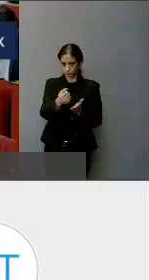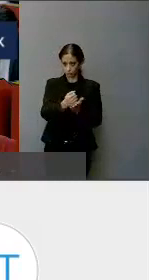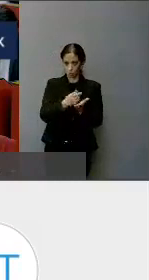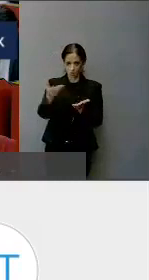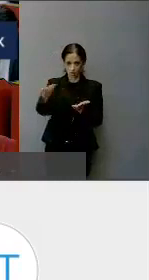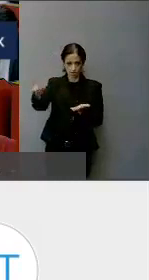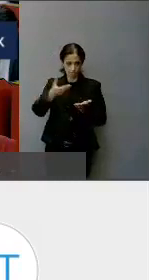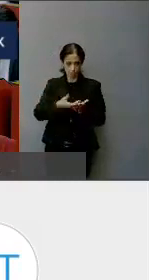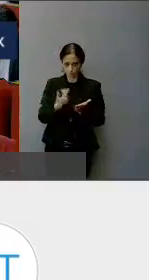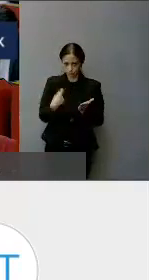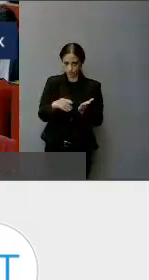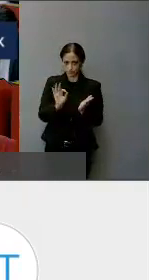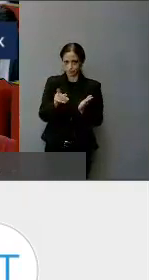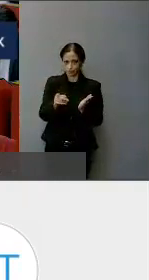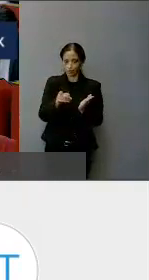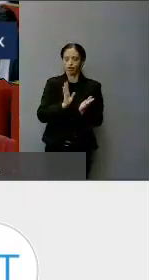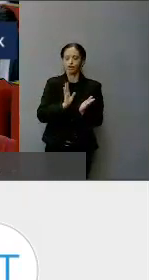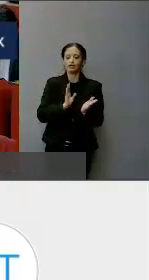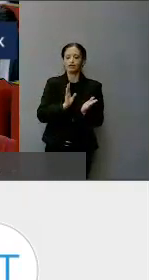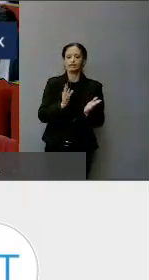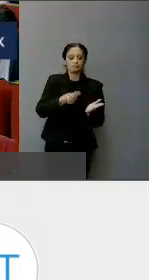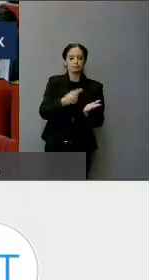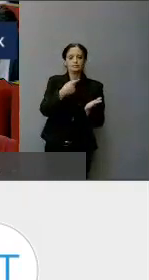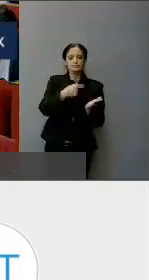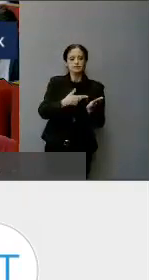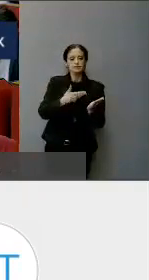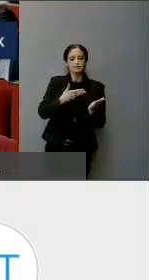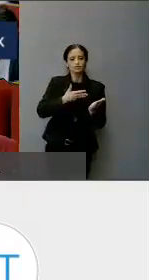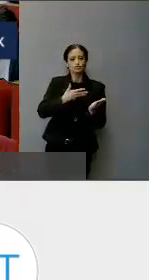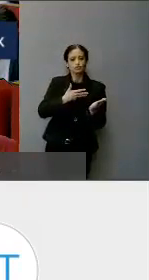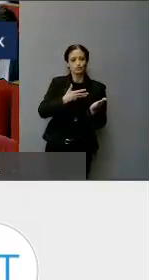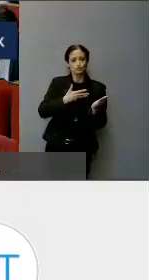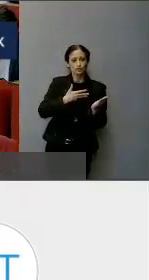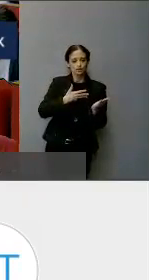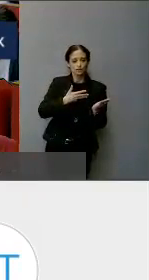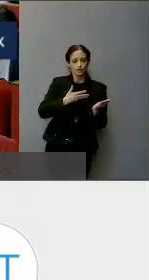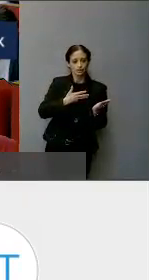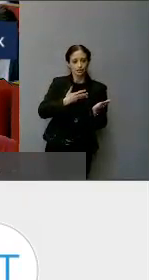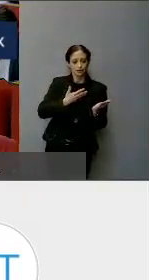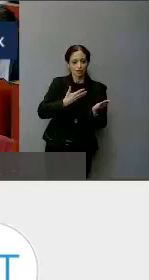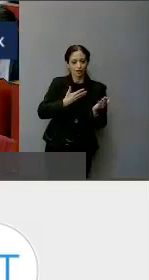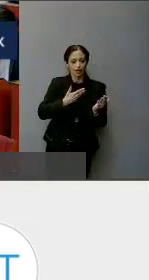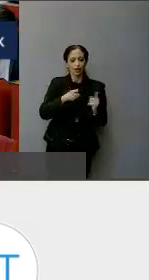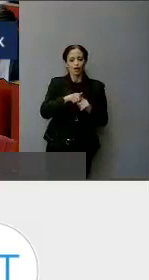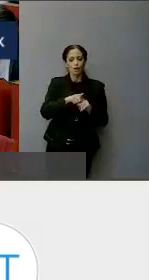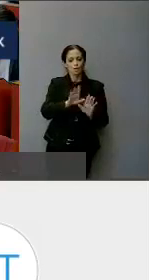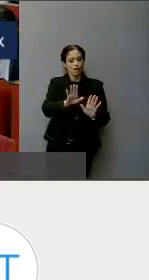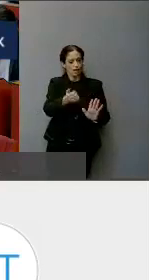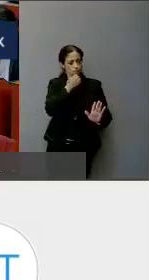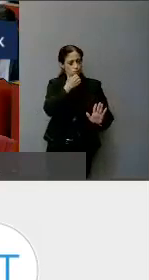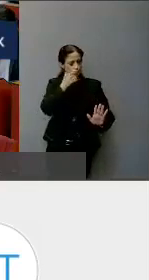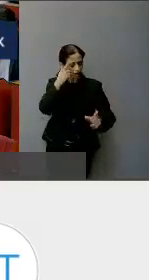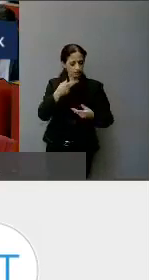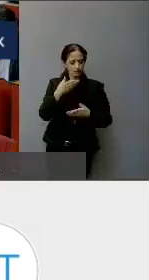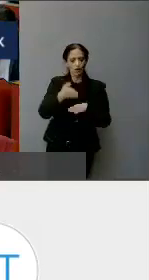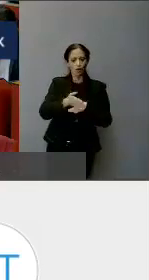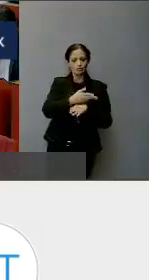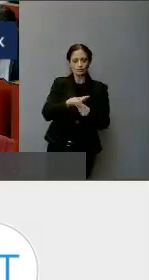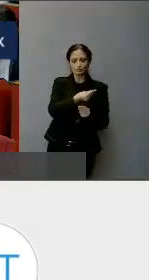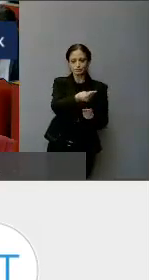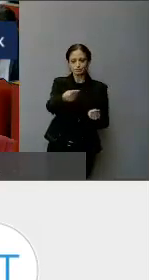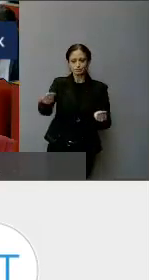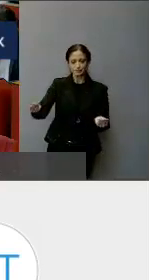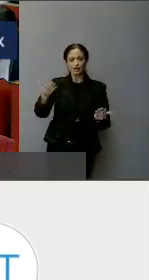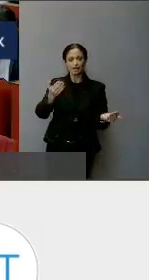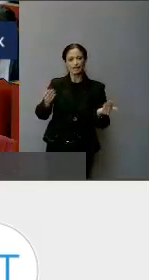in questo senso che si fa un errata corrige che è stato consegnato a tutti i consiglieri per quanto riguarda il rapporto